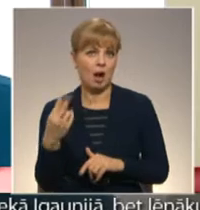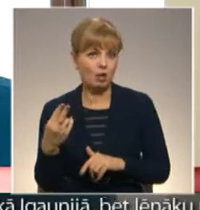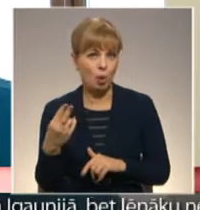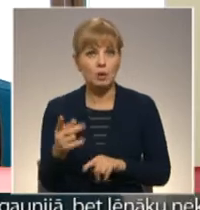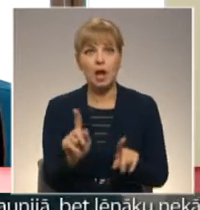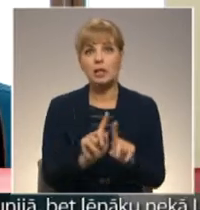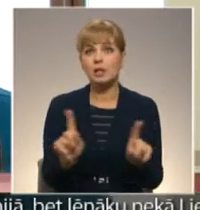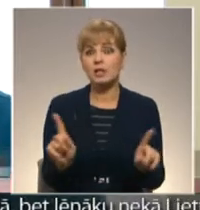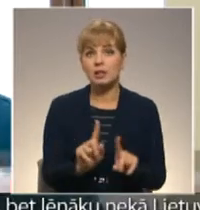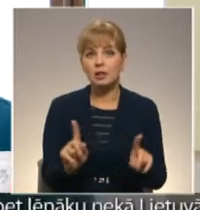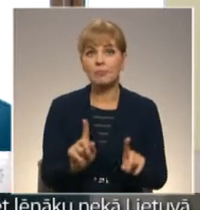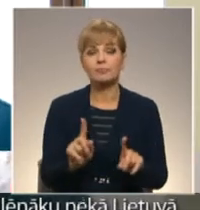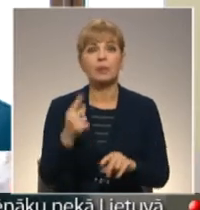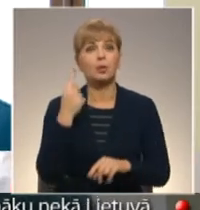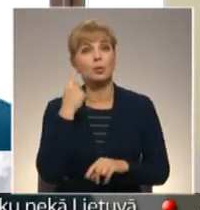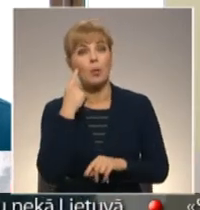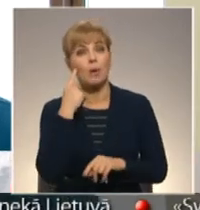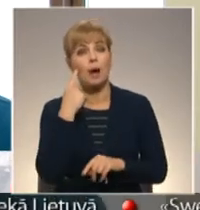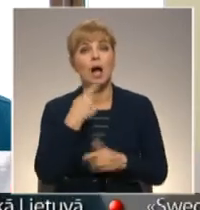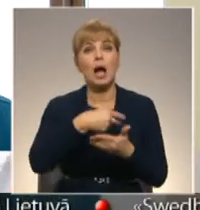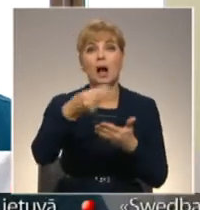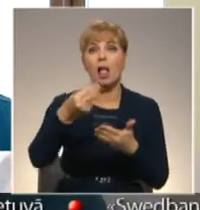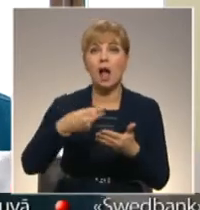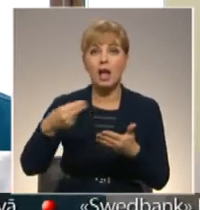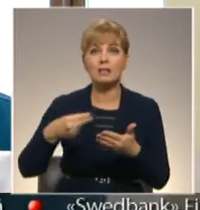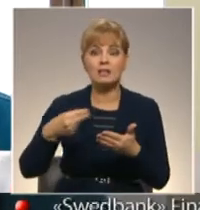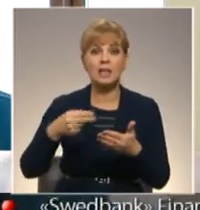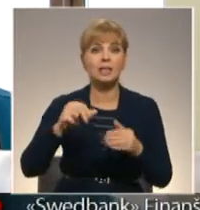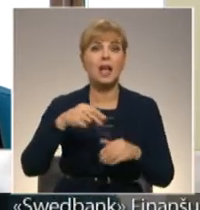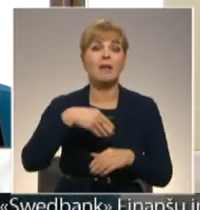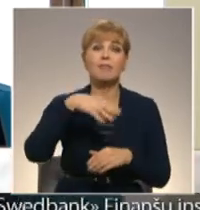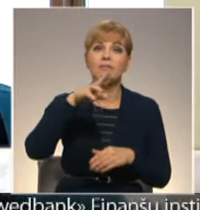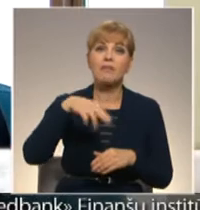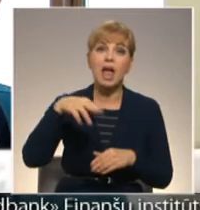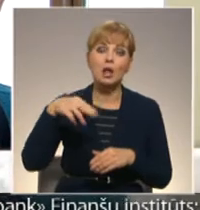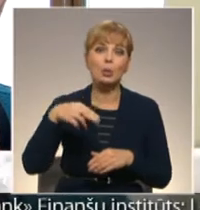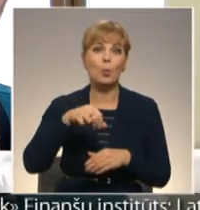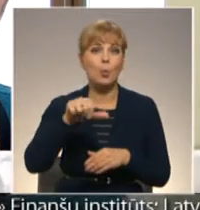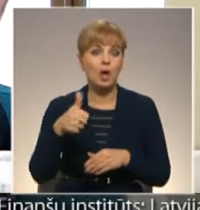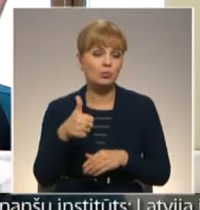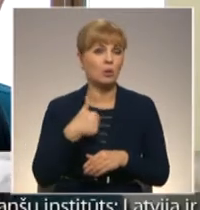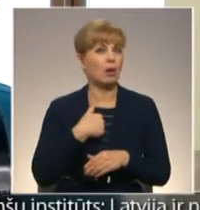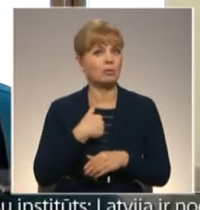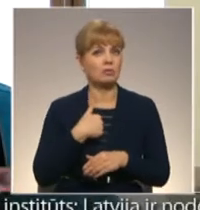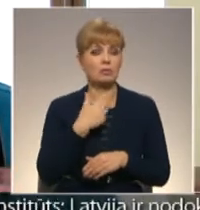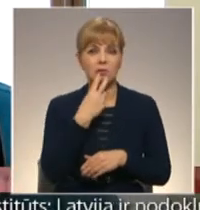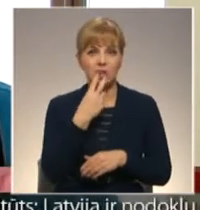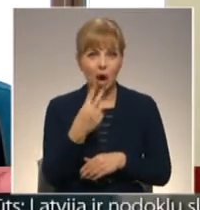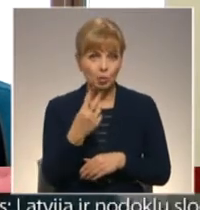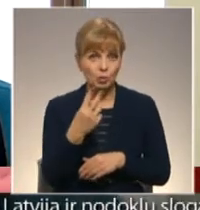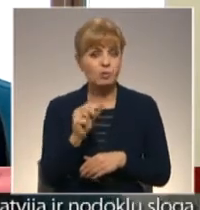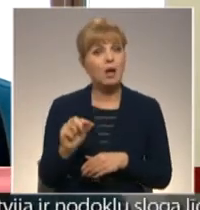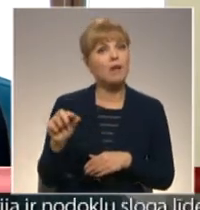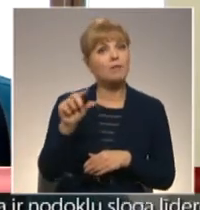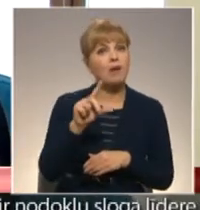ir it kā gleznas veidots, bet skatos, ka tomēr tas ir vairāk